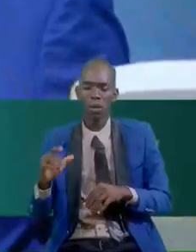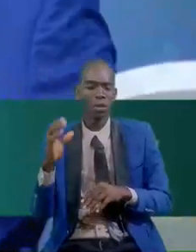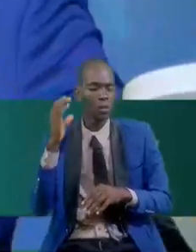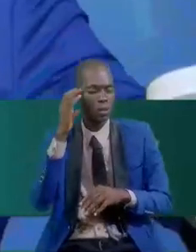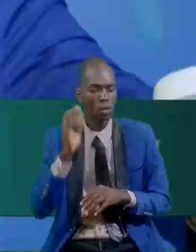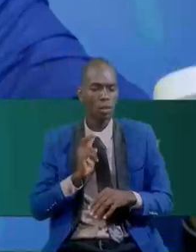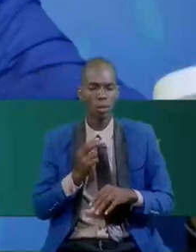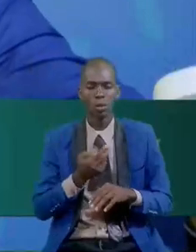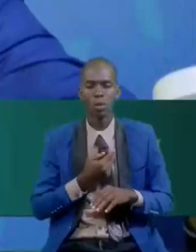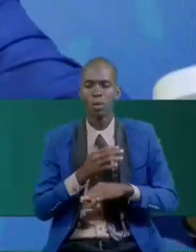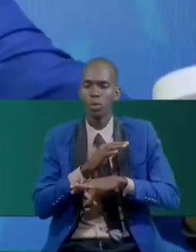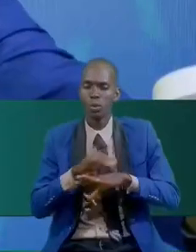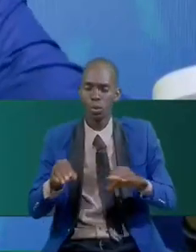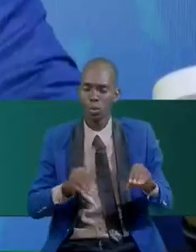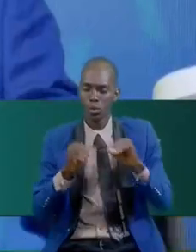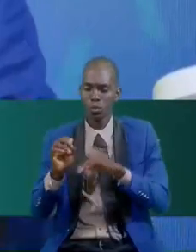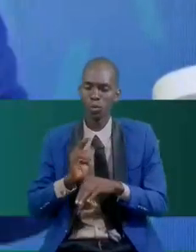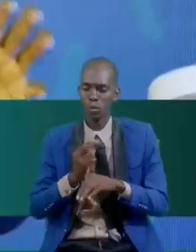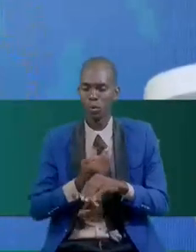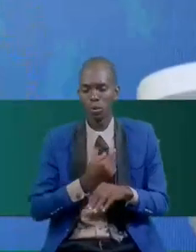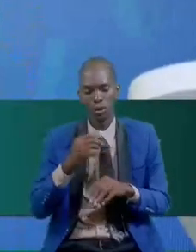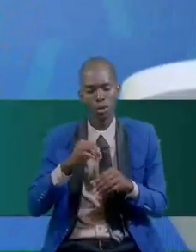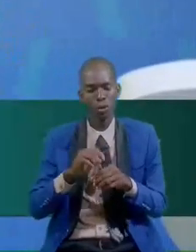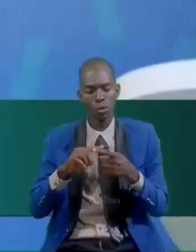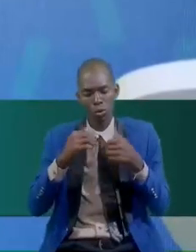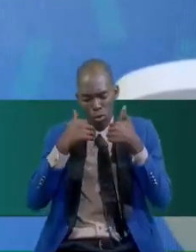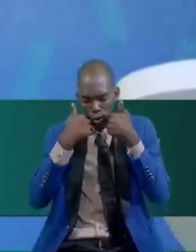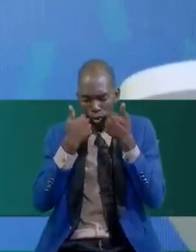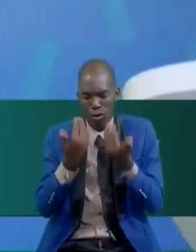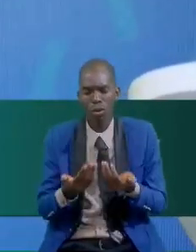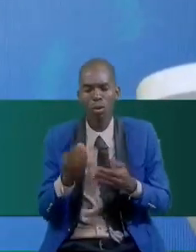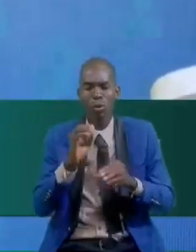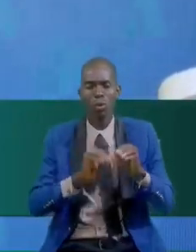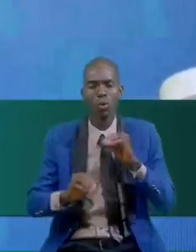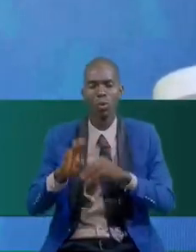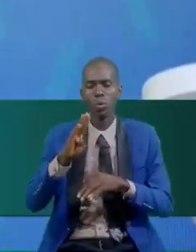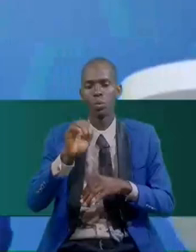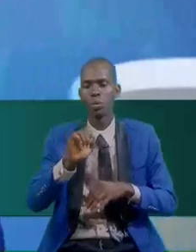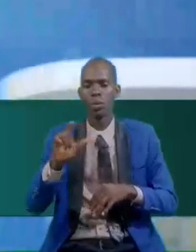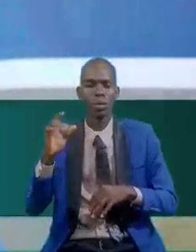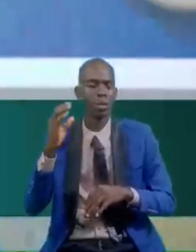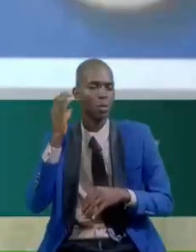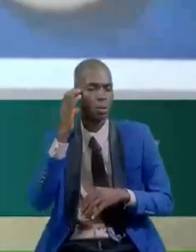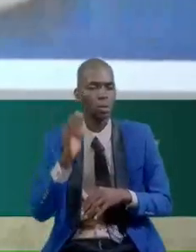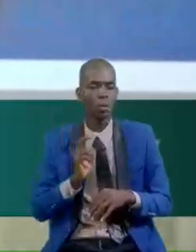Ne nous honnis pas. Nous tenons pour toi, au Baal, réponds-nous. Mais